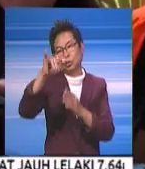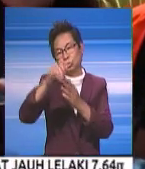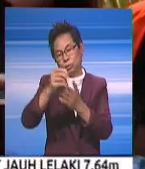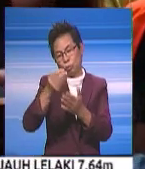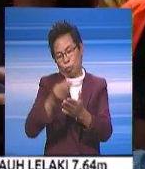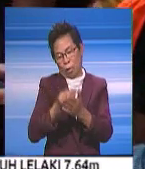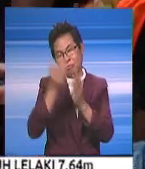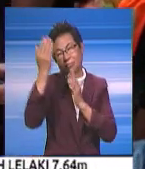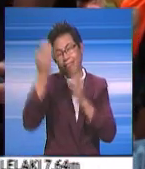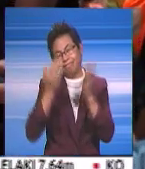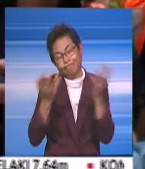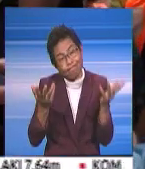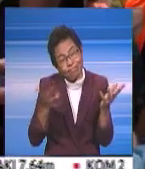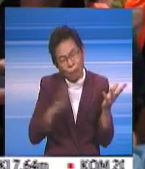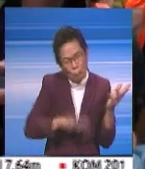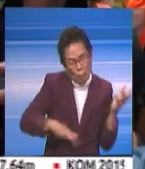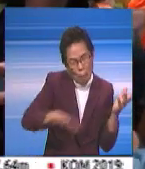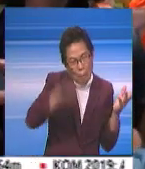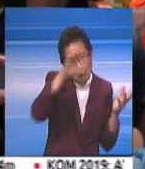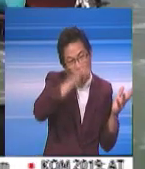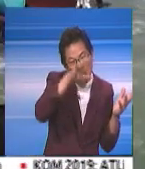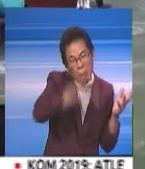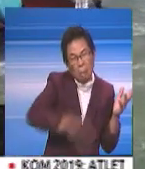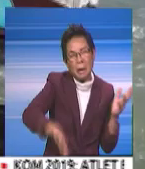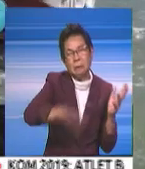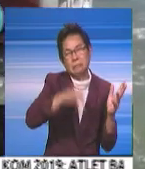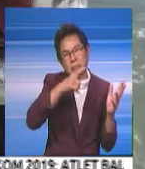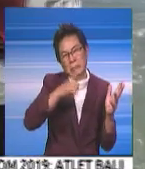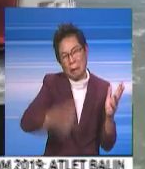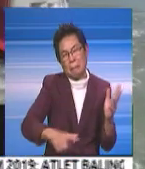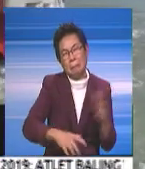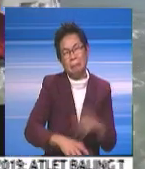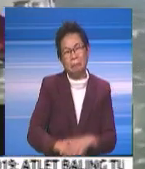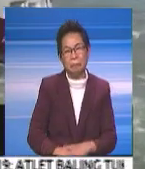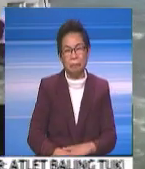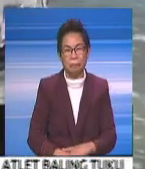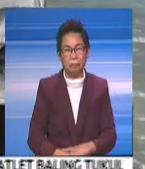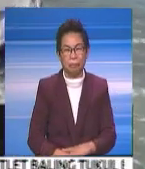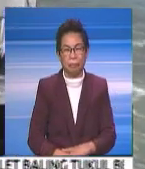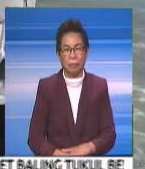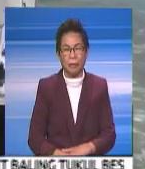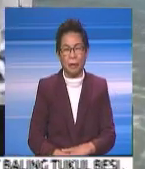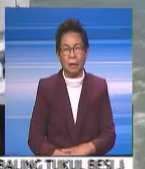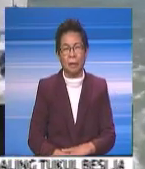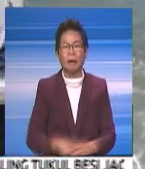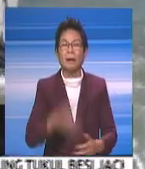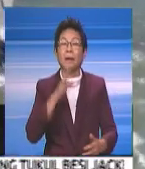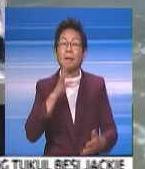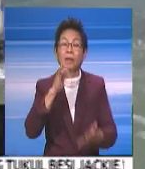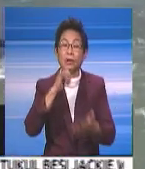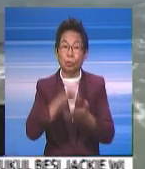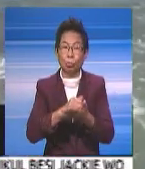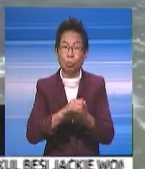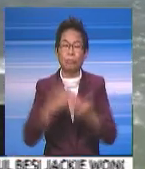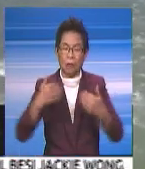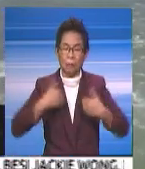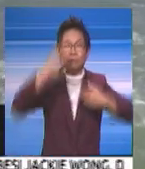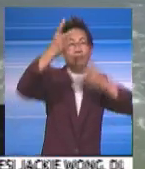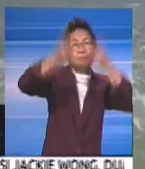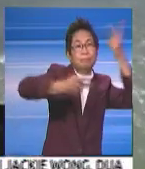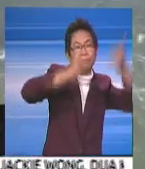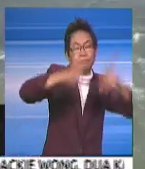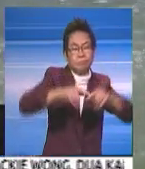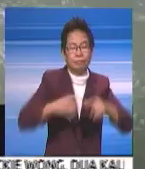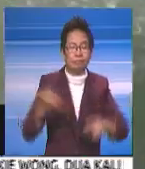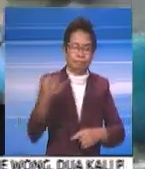Ini anggaran yang sangat konservatif. Beliau berkata demikian ketika mengadakan lawatan ke